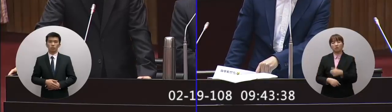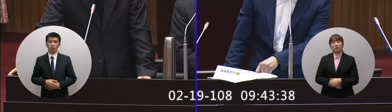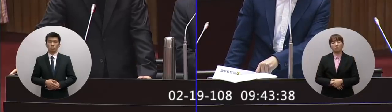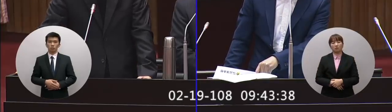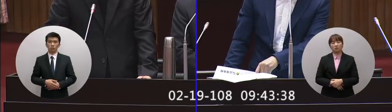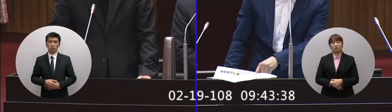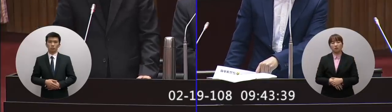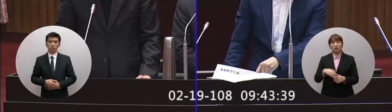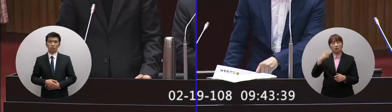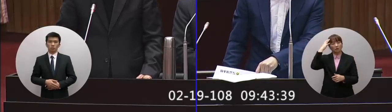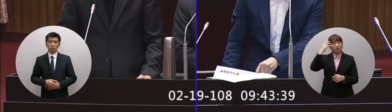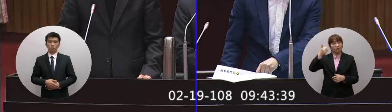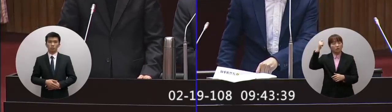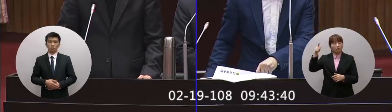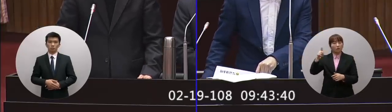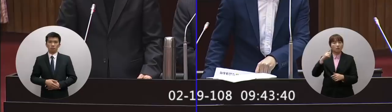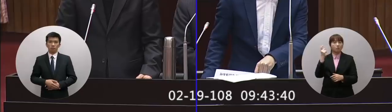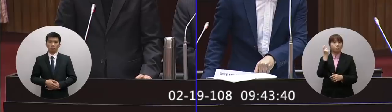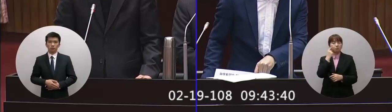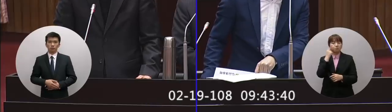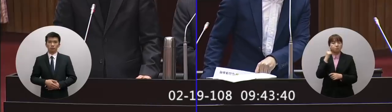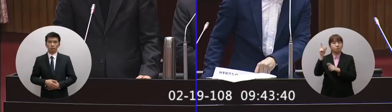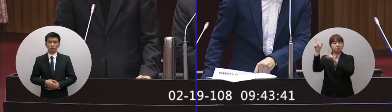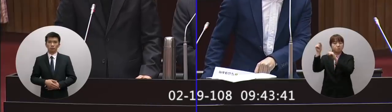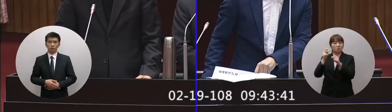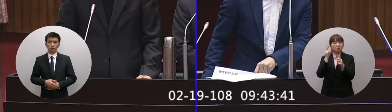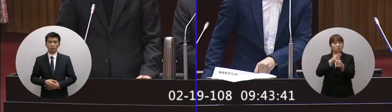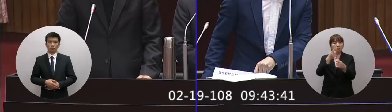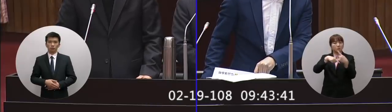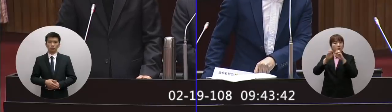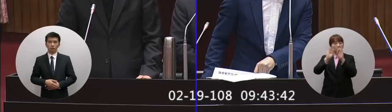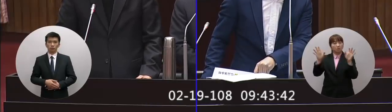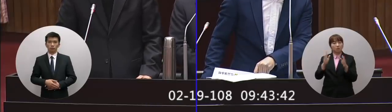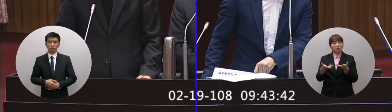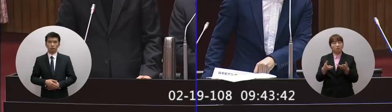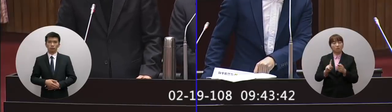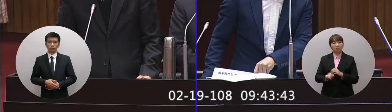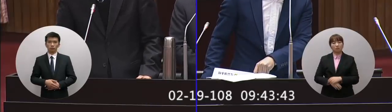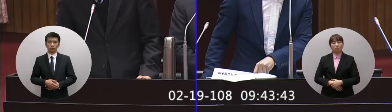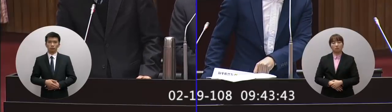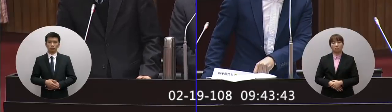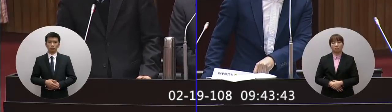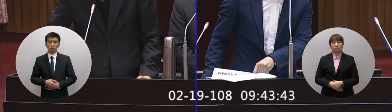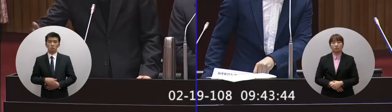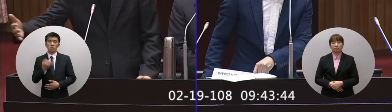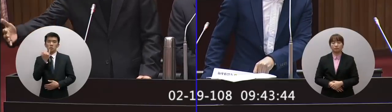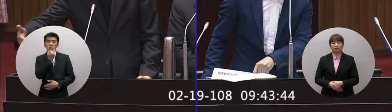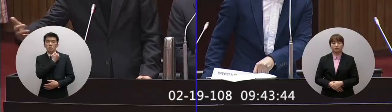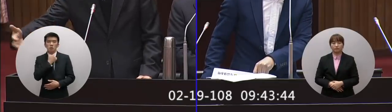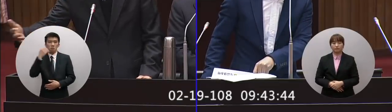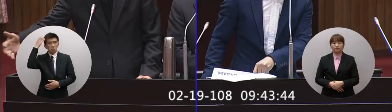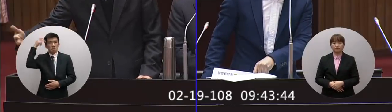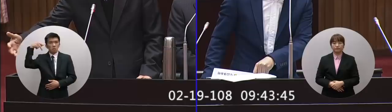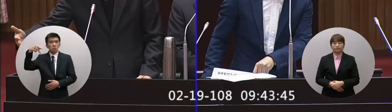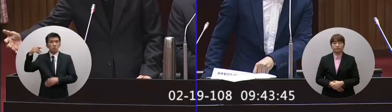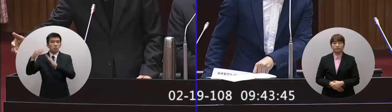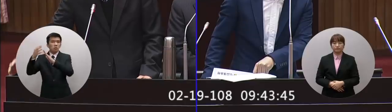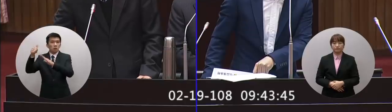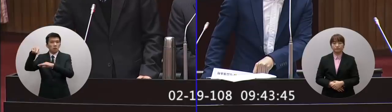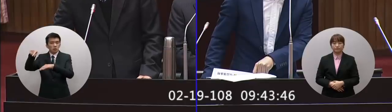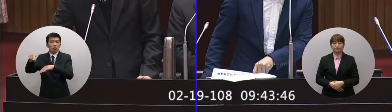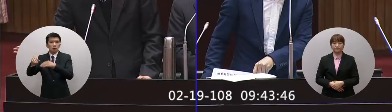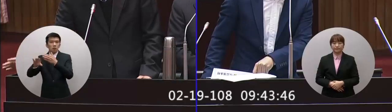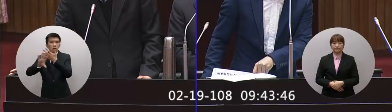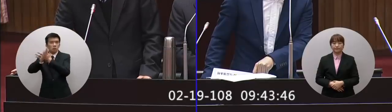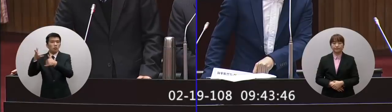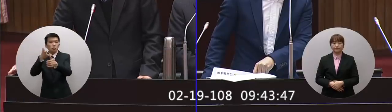底柯市长是假传圣旨吗？ 可能柯市长有他的那些了解的一些管